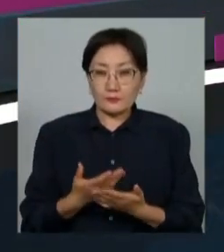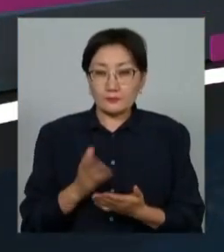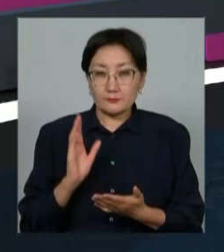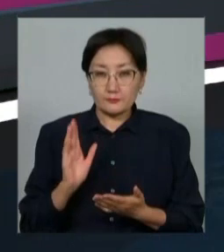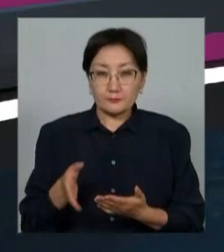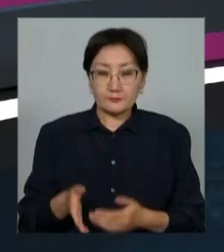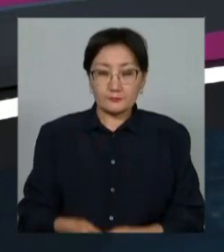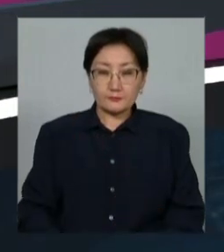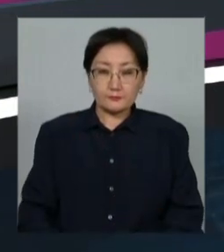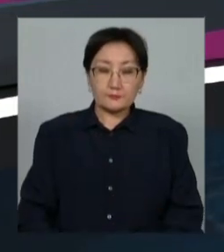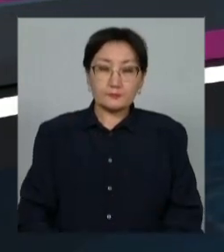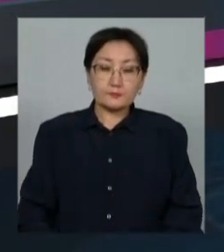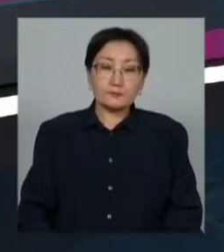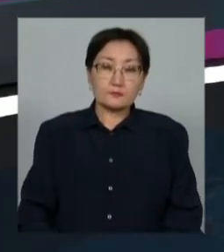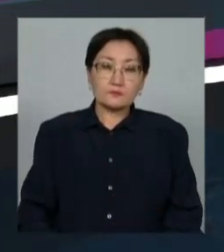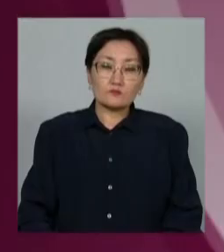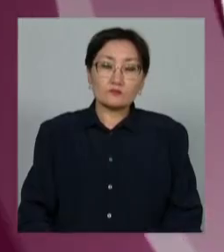Қалнұрқызы. Қазір көретіндеріңіз.